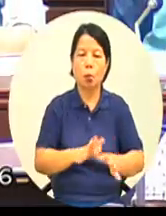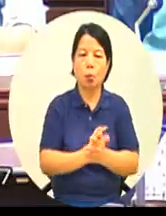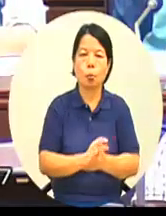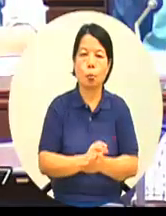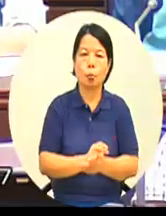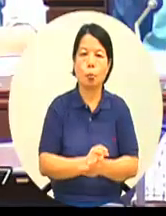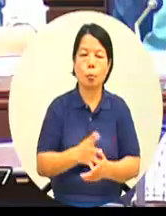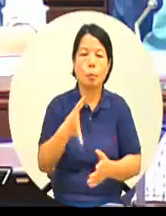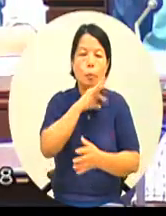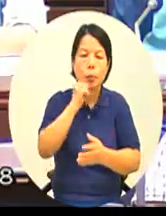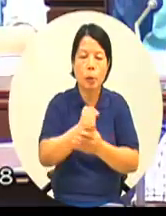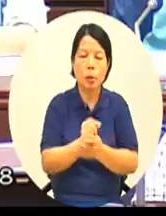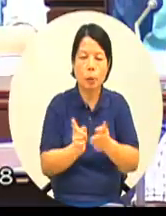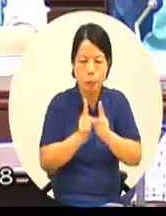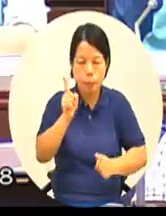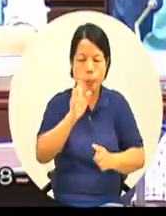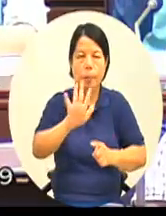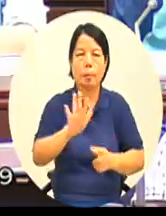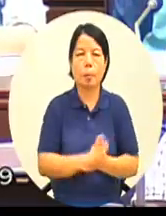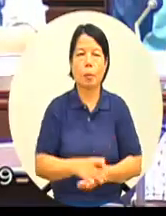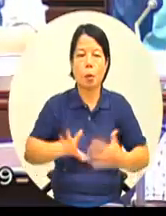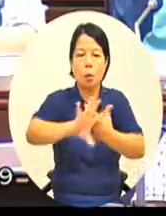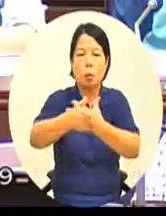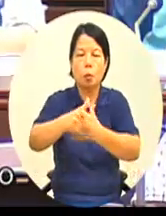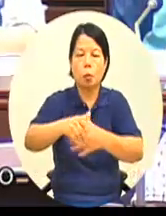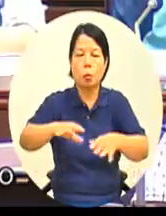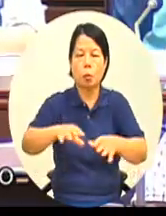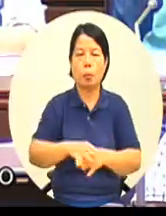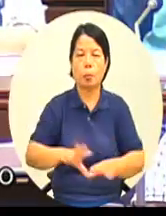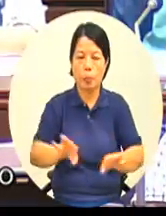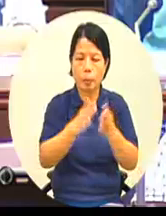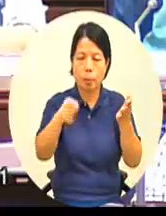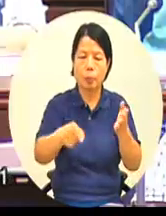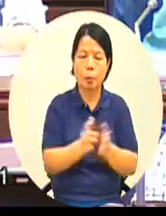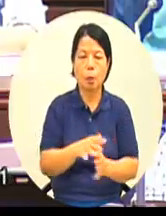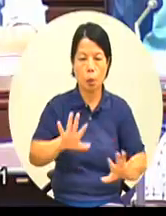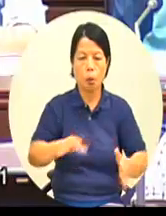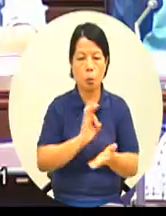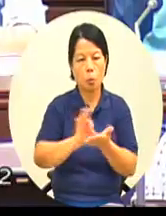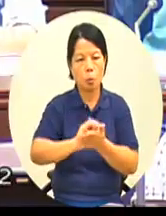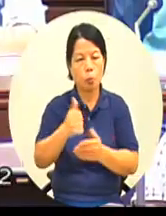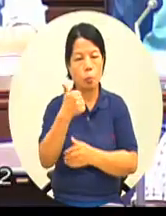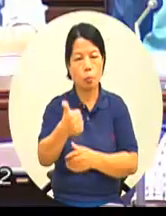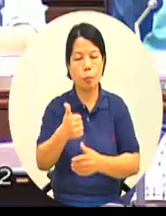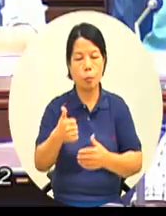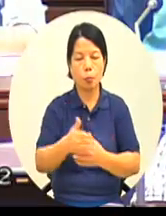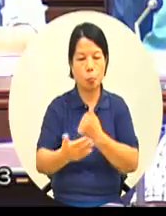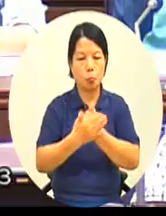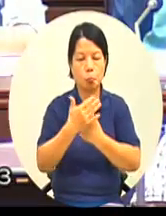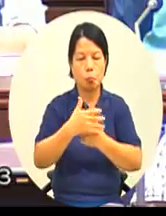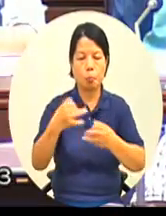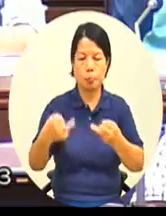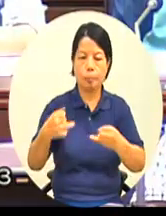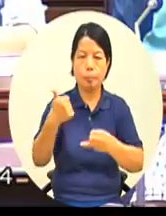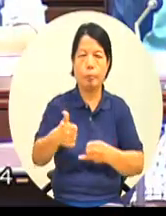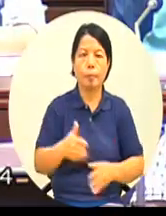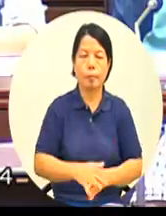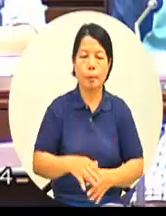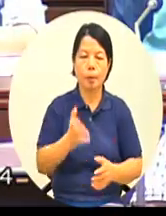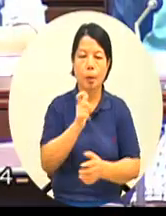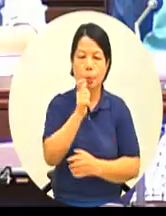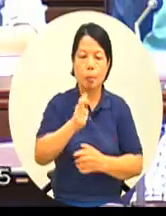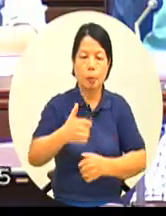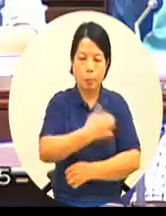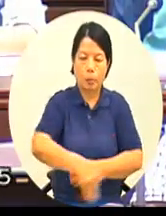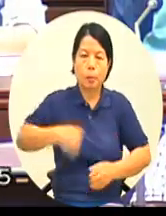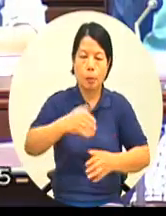跨年龄的一个整合的一个服务，其实这个在国外都已经开始在运作，效果也很好，所以我们这个硬体的空间现在